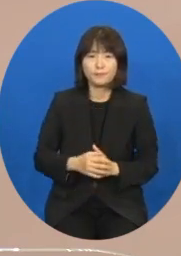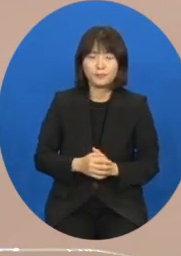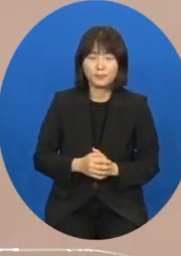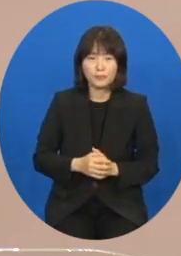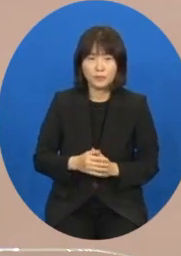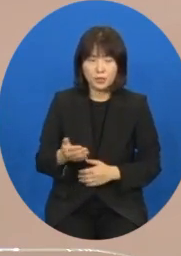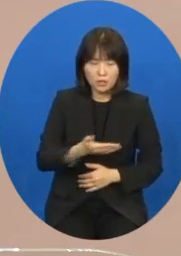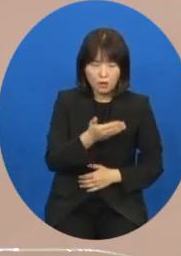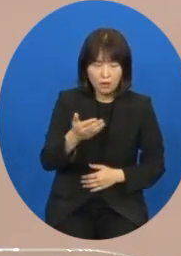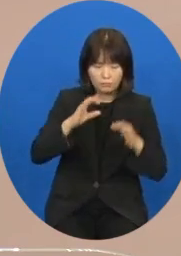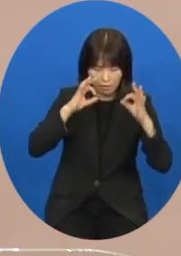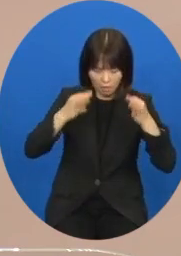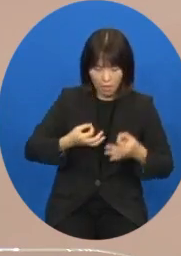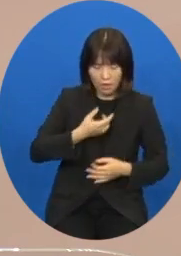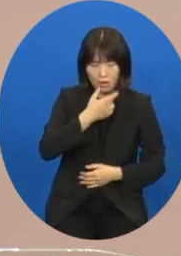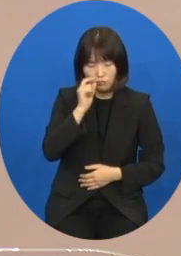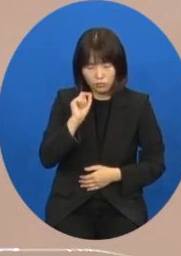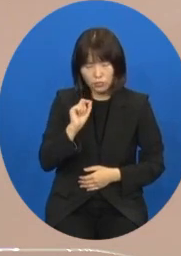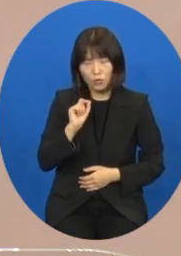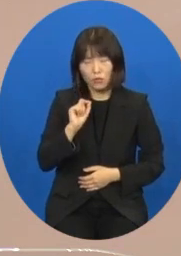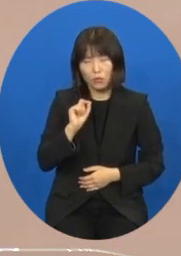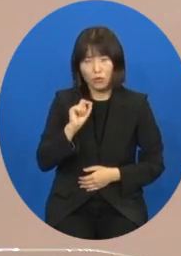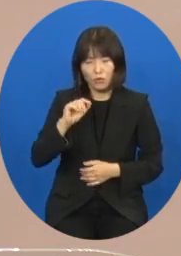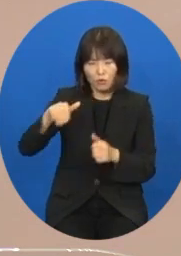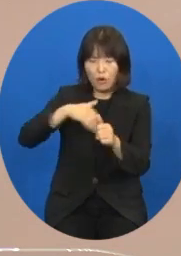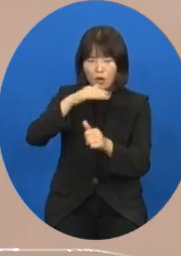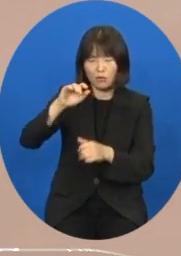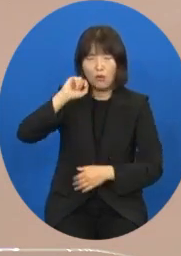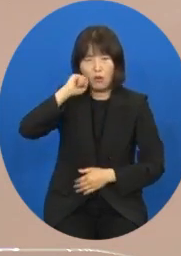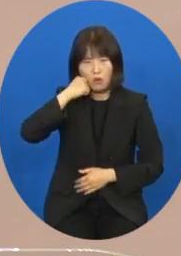자신이 부족하다는 거 여기에 매이지 말고